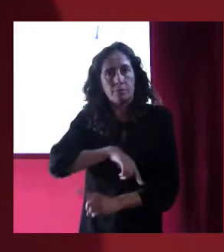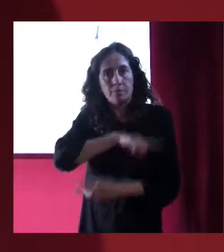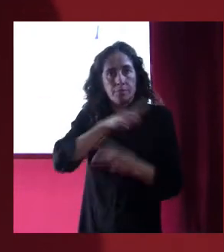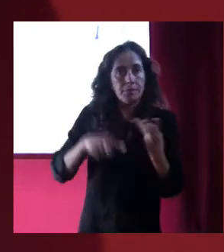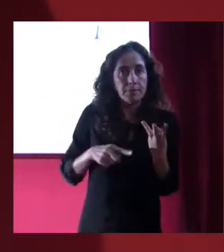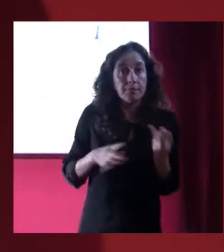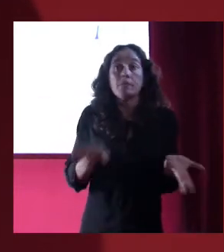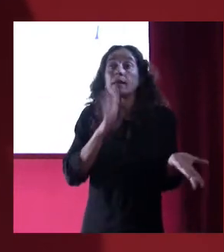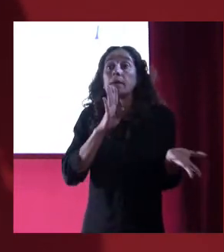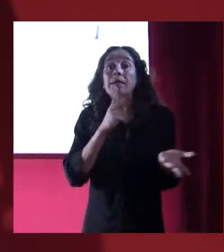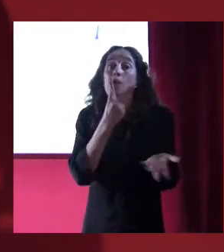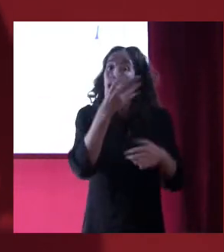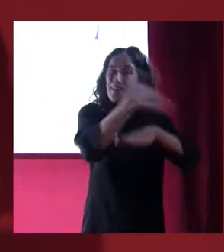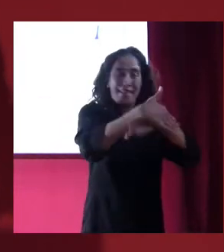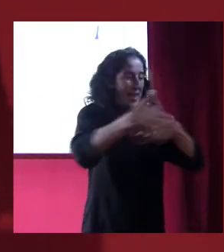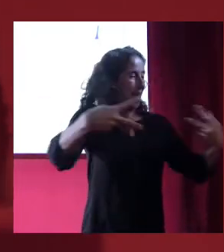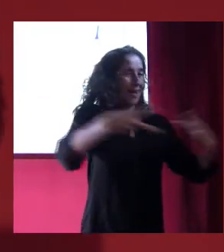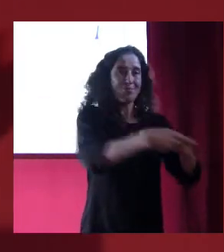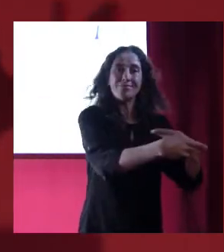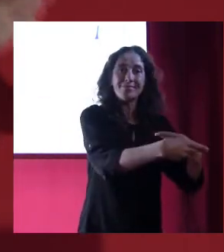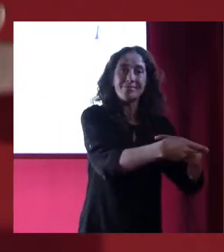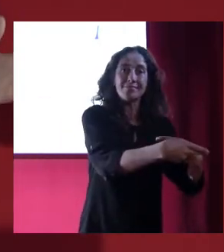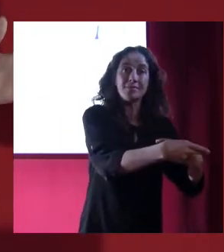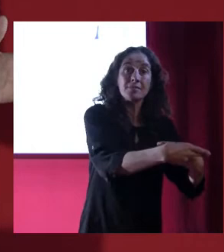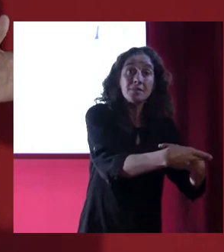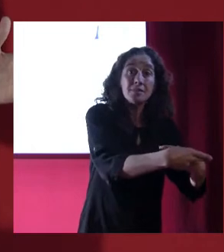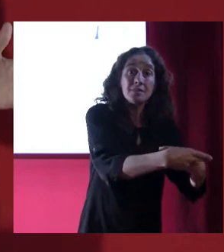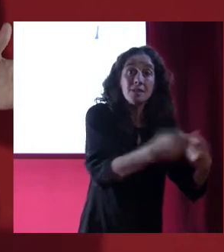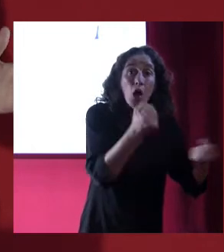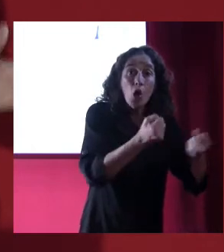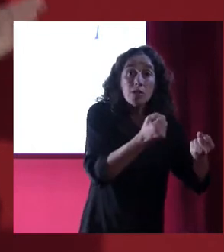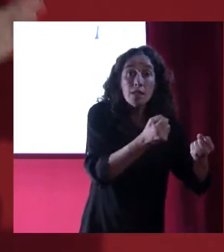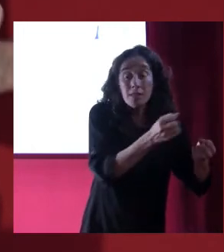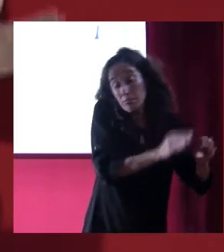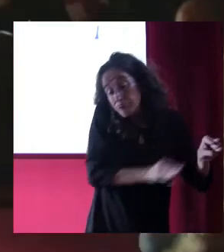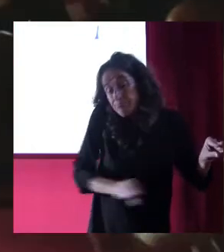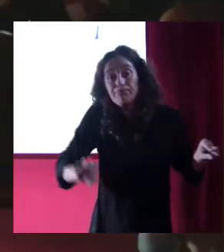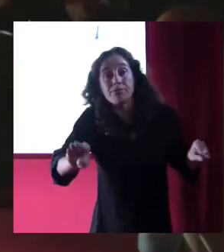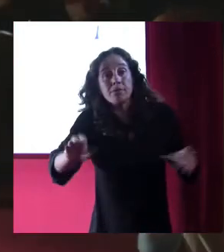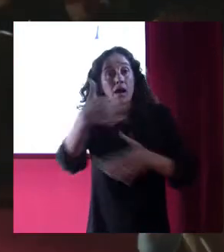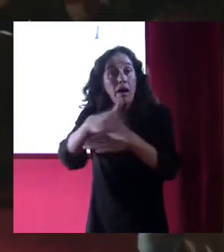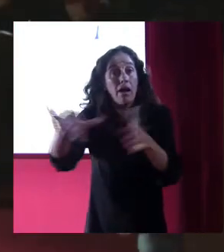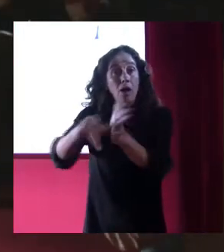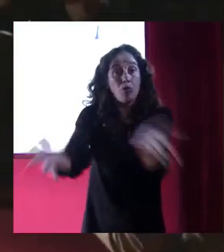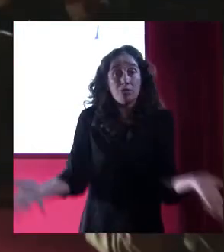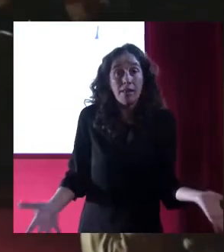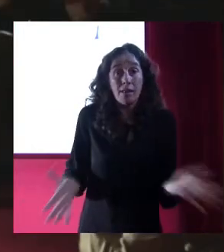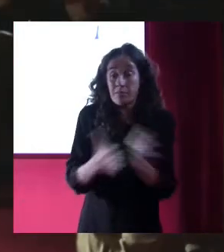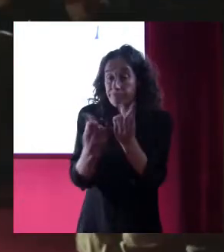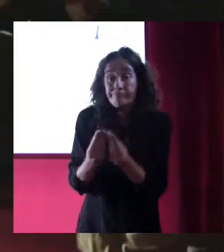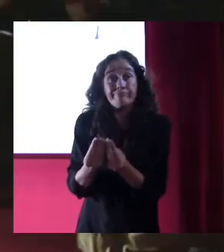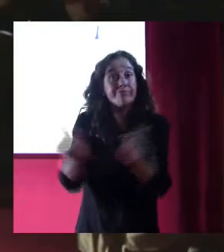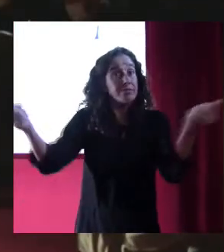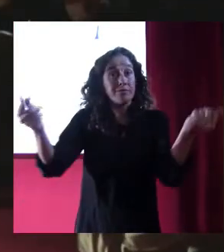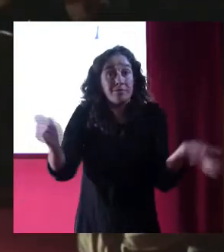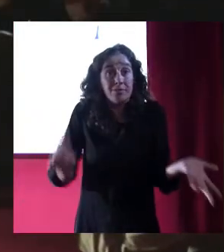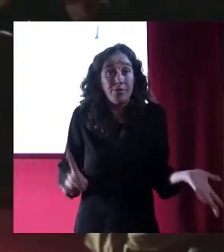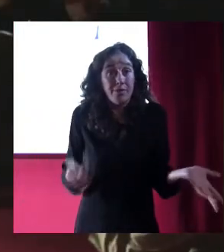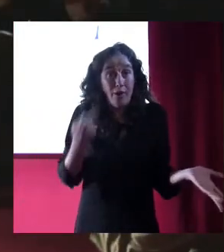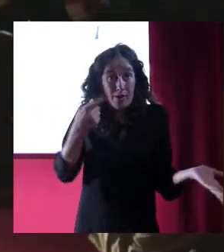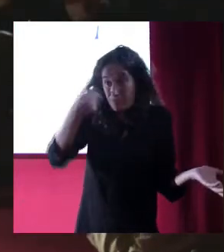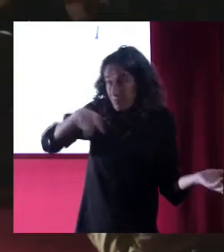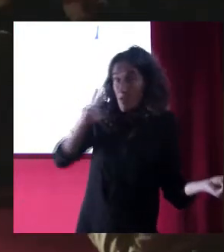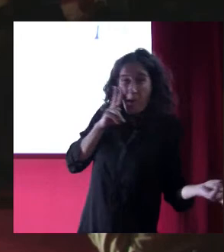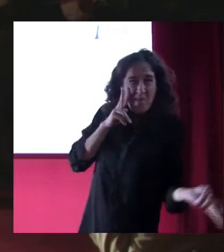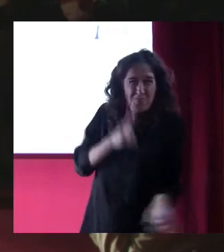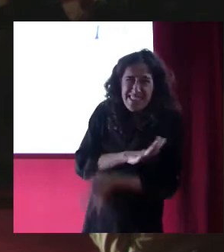Perquè què passa quan talles un carrer? Doncs que els cotxes passen pel carrer del costat, no s'evaporen. I això ho hem vist.